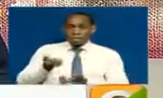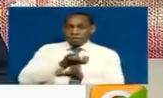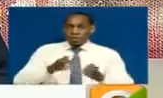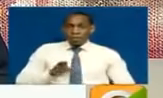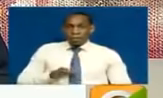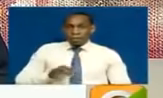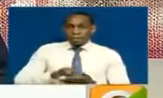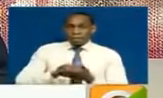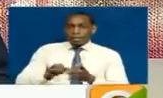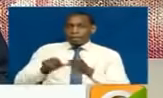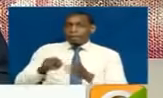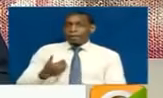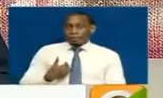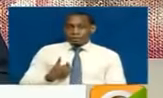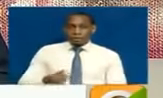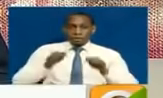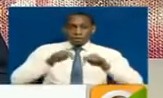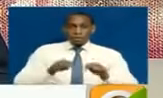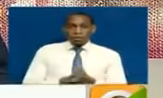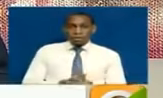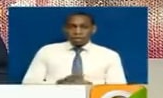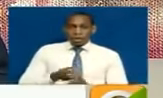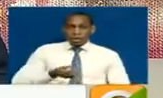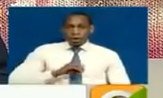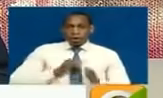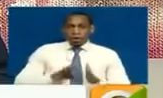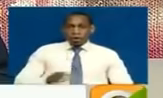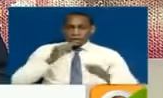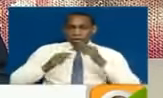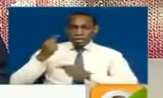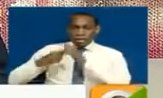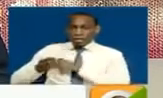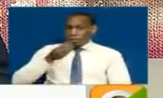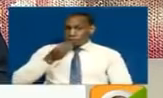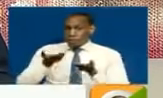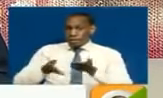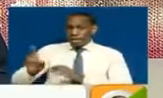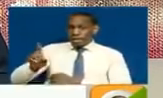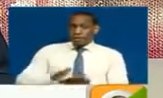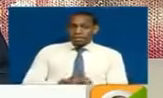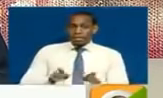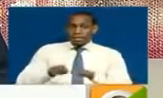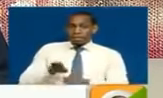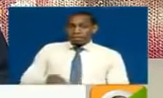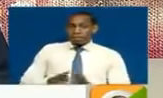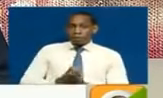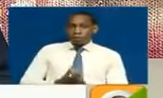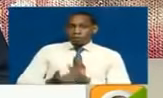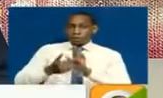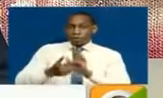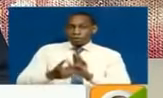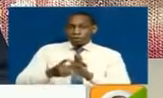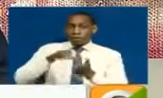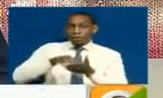kina mama waliokuwa na matatizo. Hii leo mmiliki huyu wa mkahawa wa kienyeji hapa Nairobi ndiye ambaye tunamvisha taji